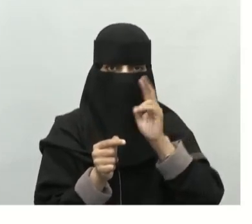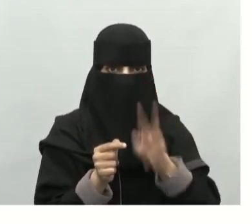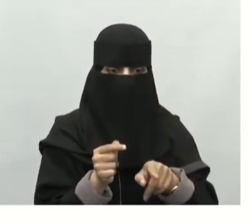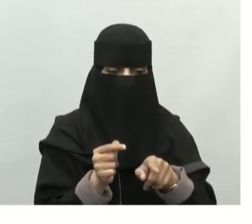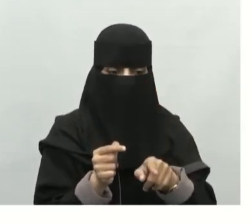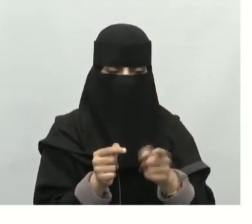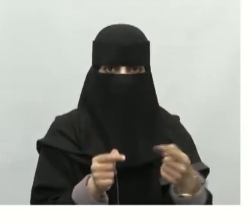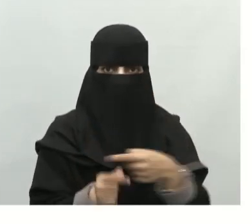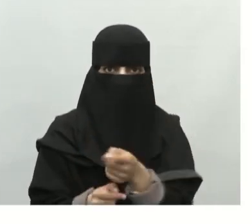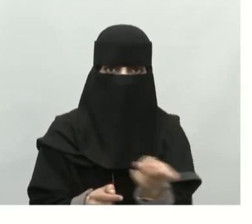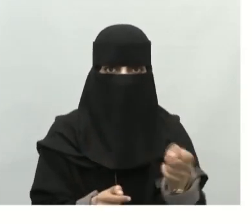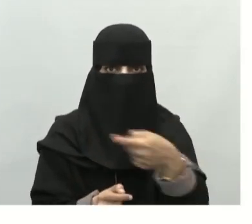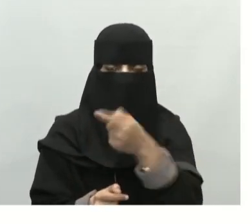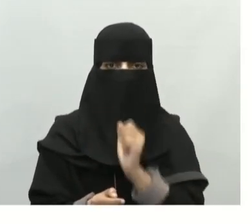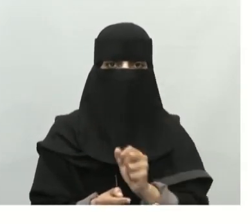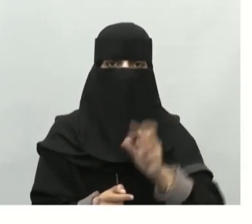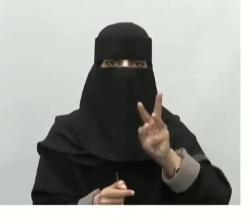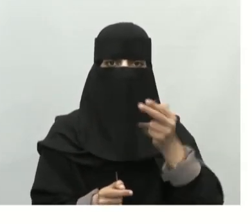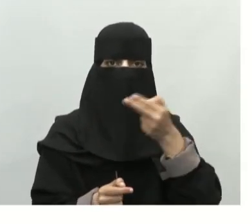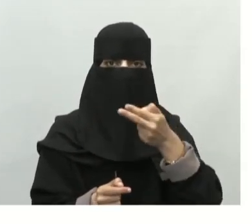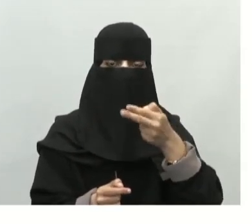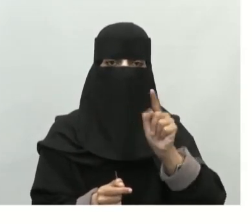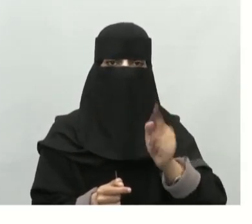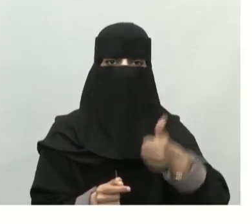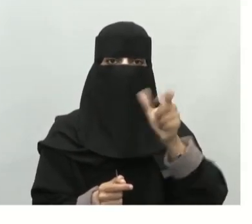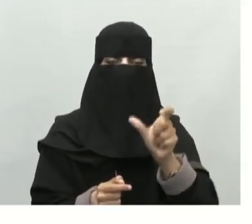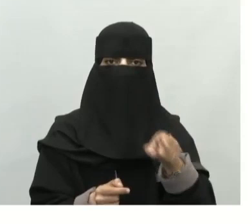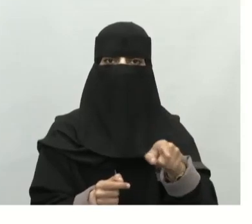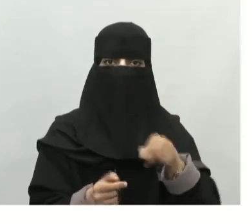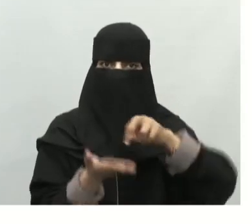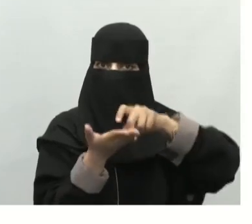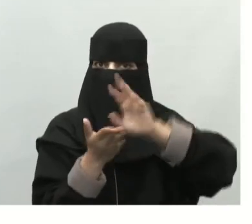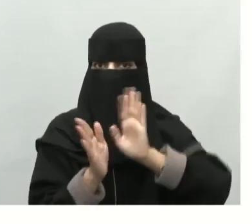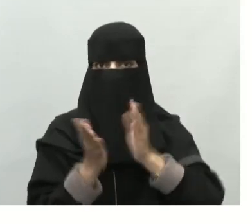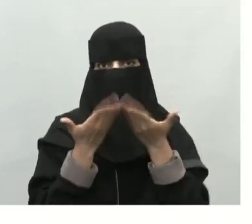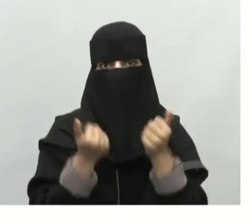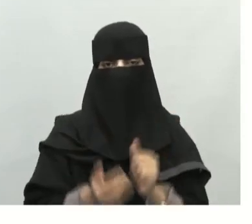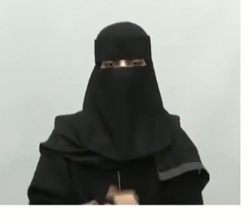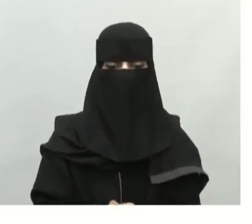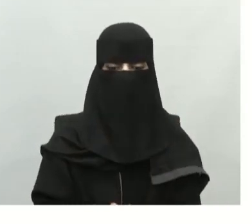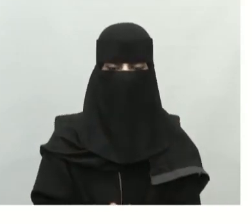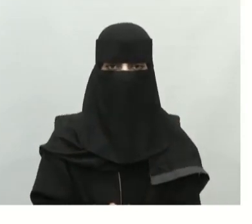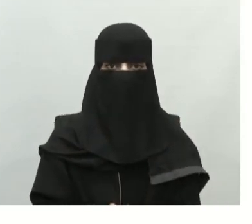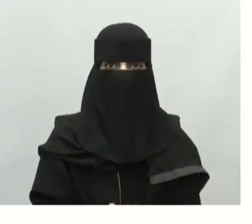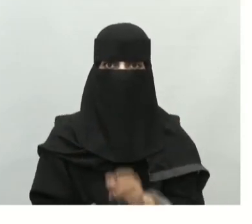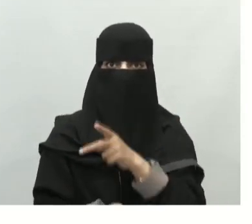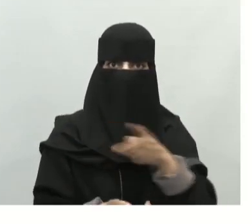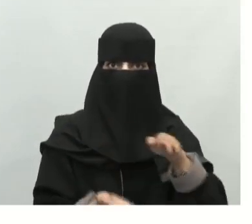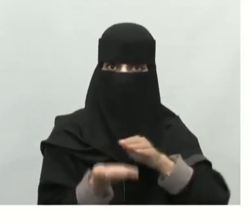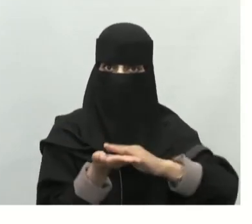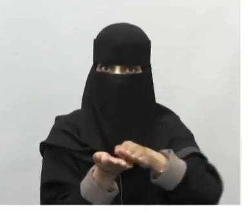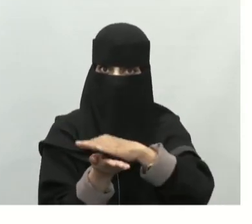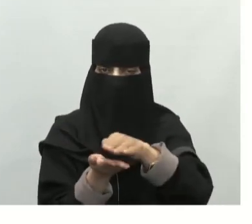عدا الثعابين ثعابين ليس لها ارجل اما بقيه الحيوانات